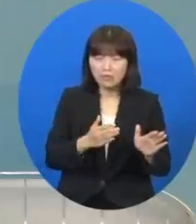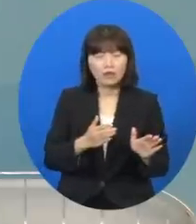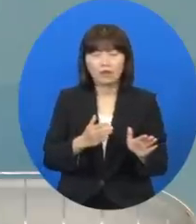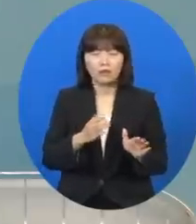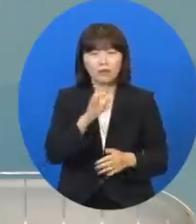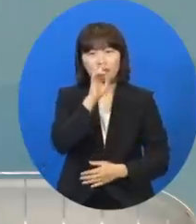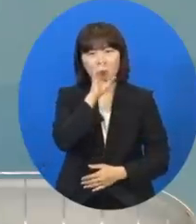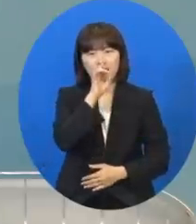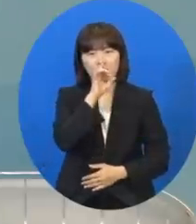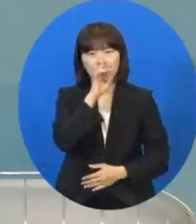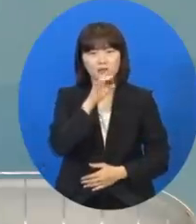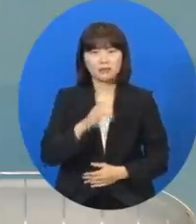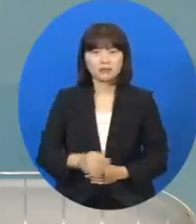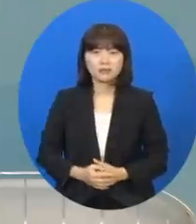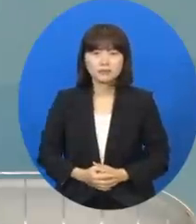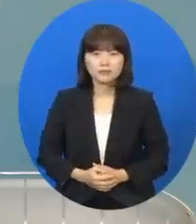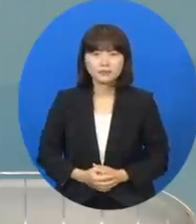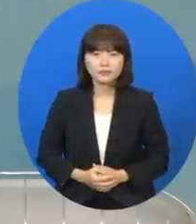아닙니다.